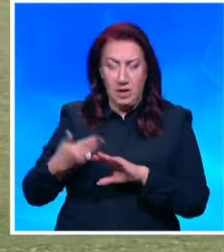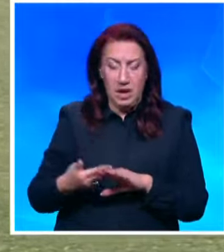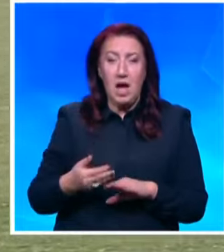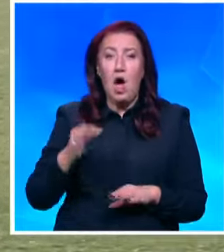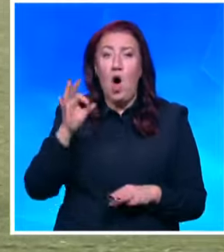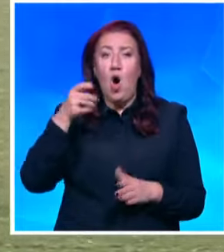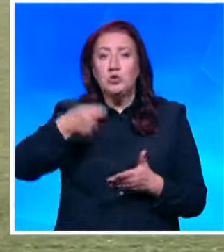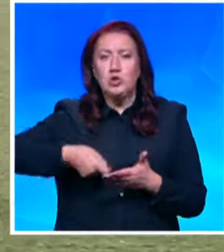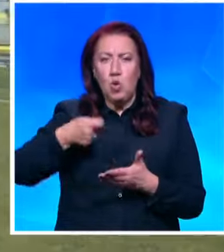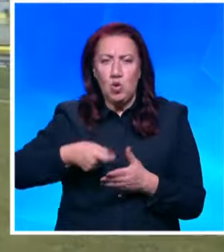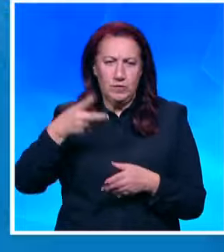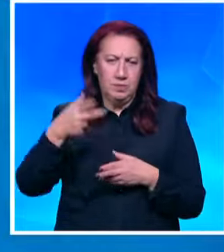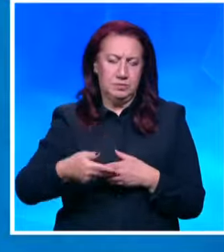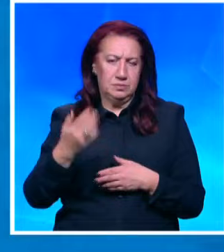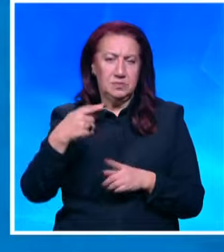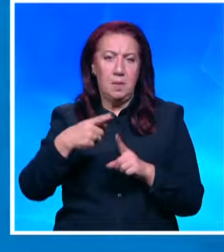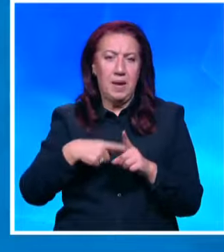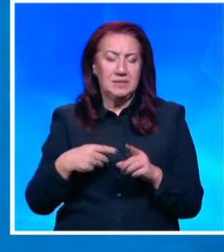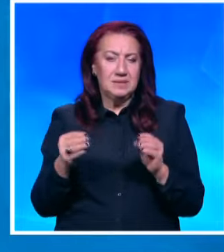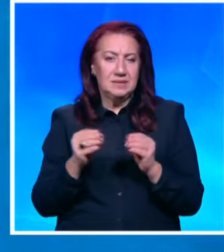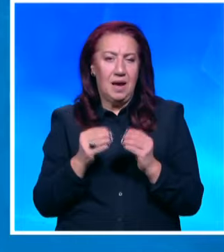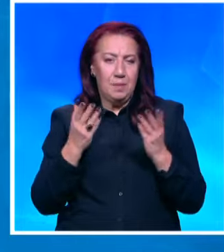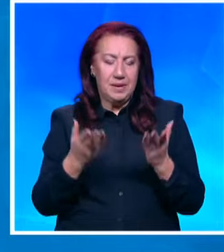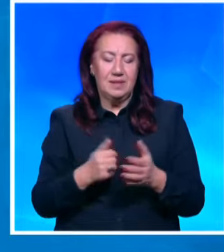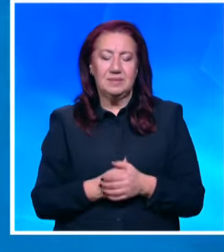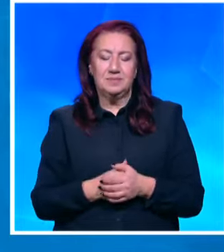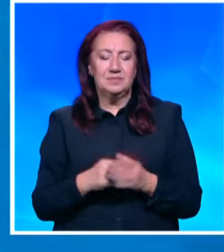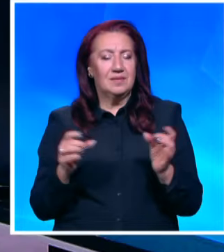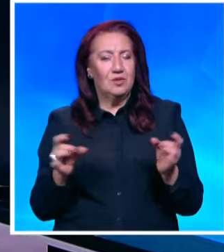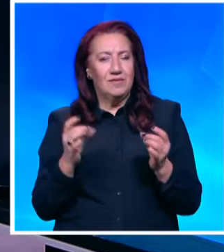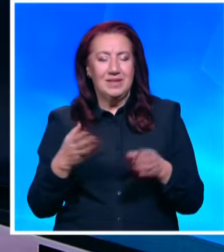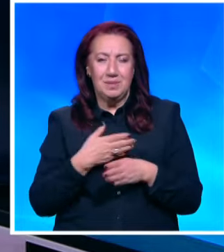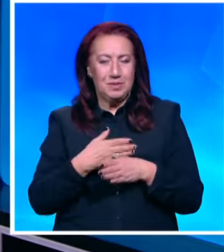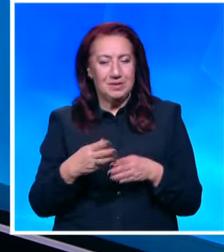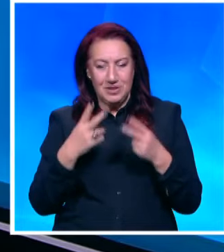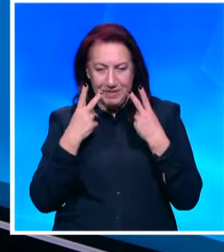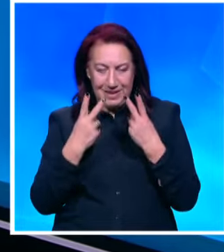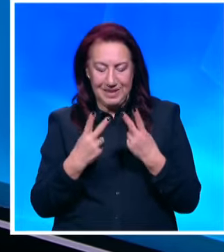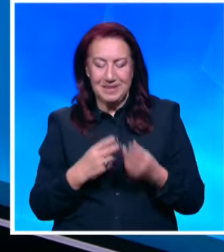Сега BTV новините продължават. Приятна вечер!